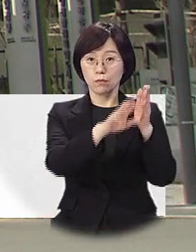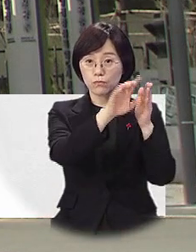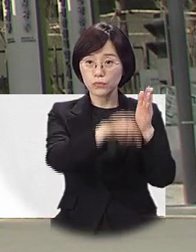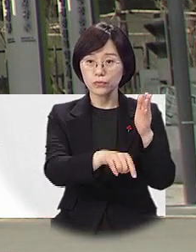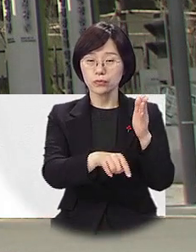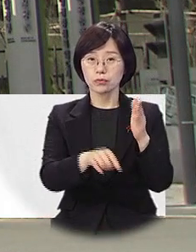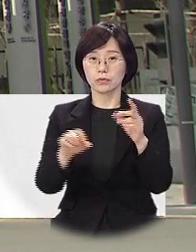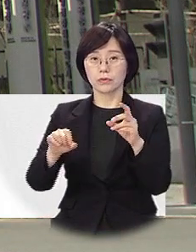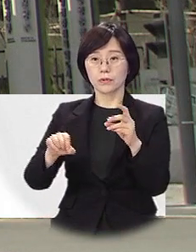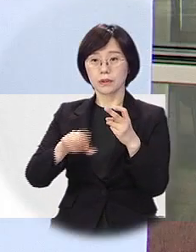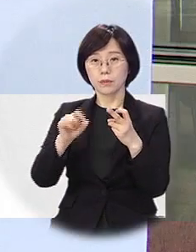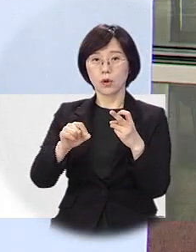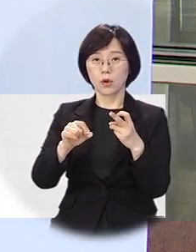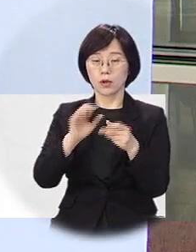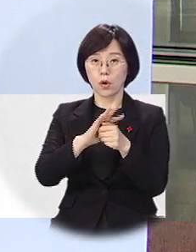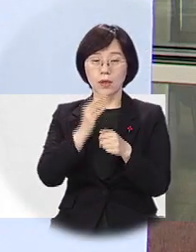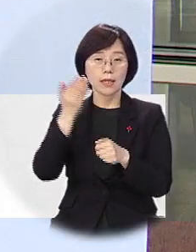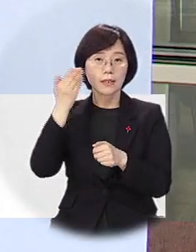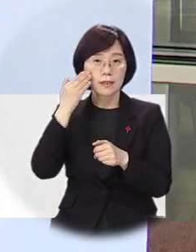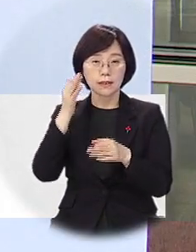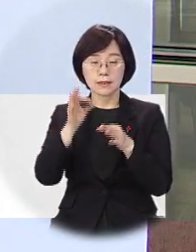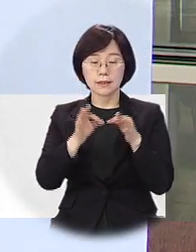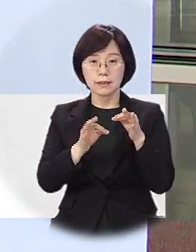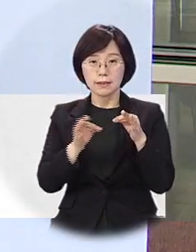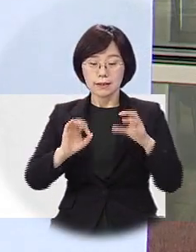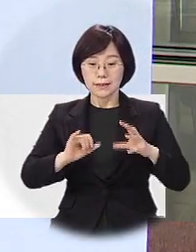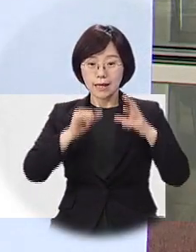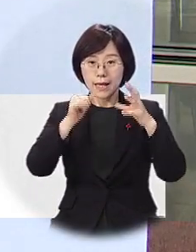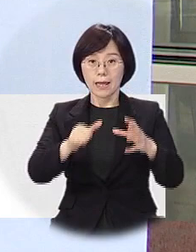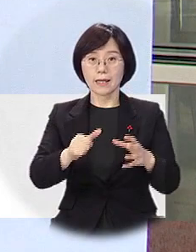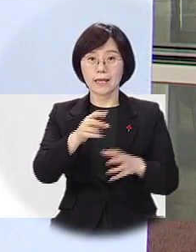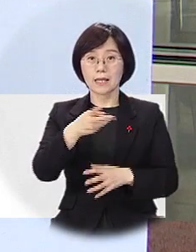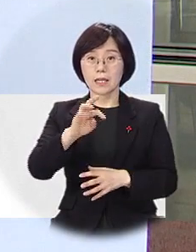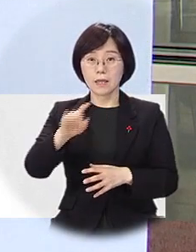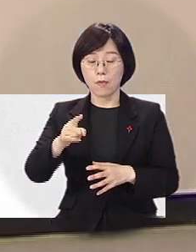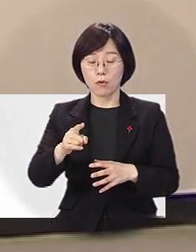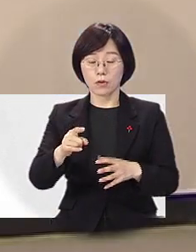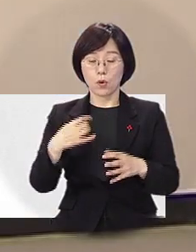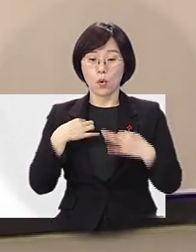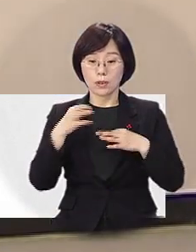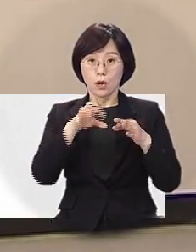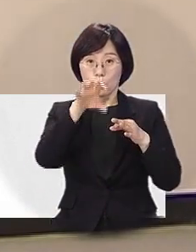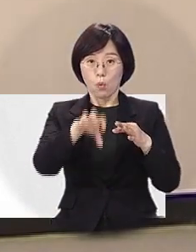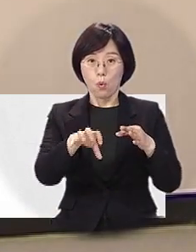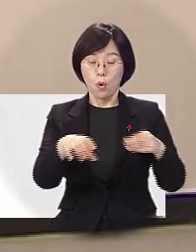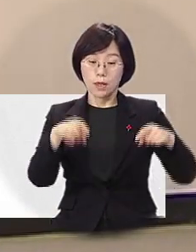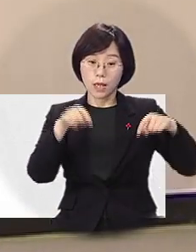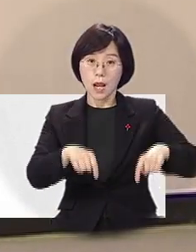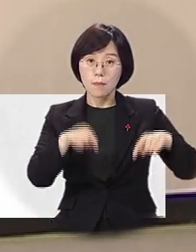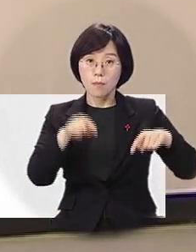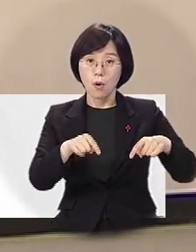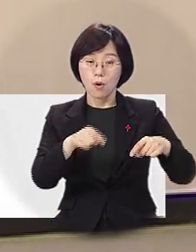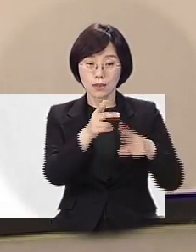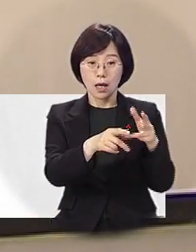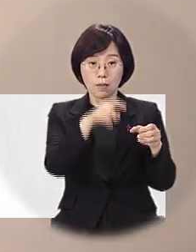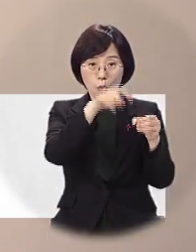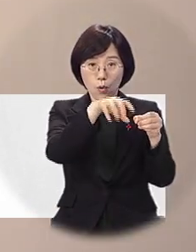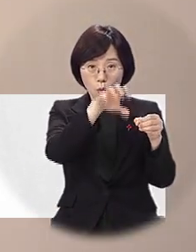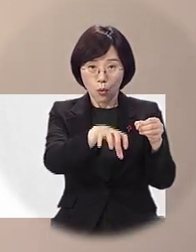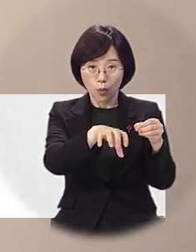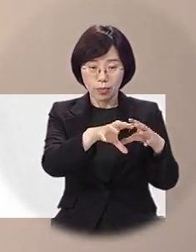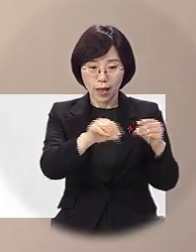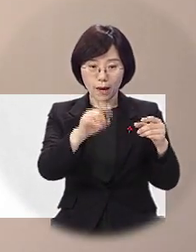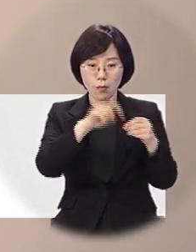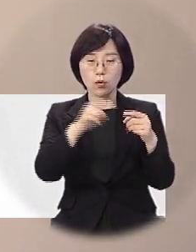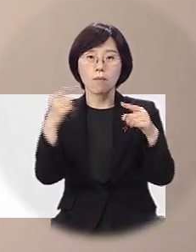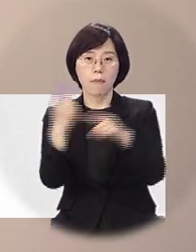산업통상자원부는 지난달 경산 신세계 사이먼 아울렛 당사자 간 실무 협의를 가졌습니다. 이 자리에서 산업시설 용지인 사업 부지에 대한